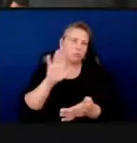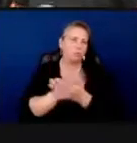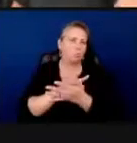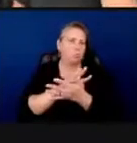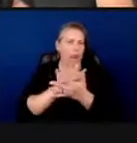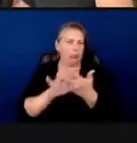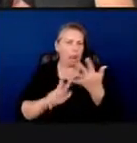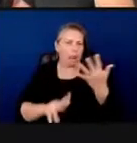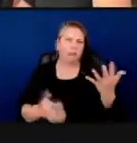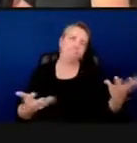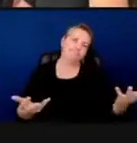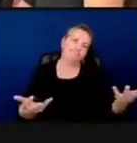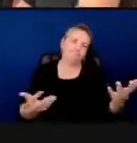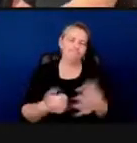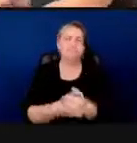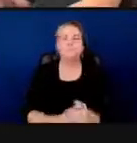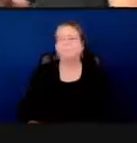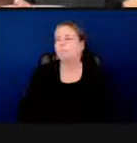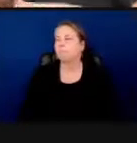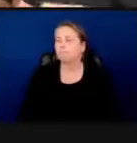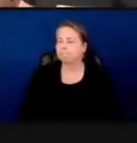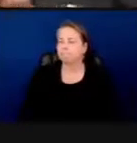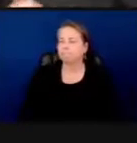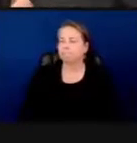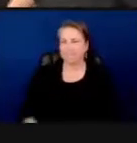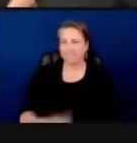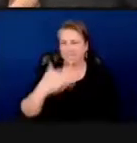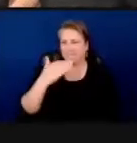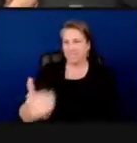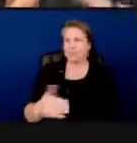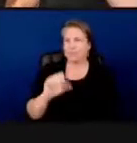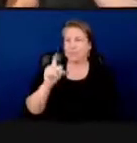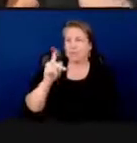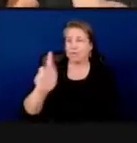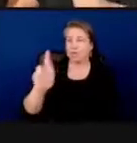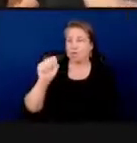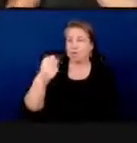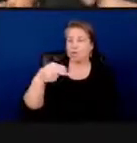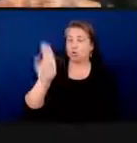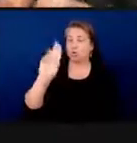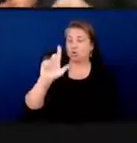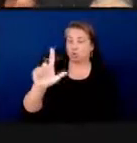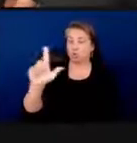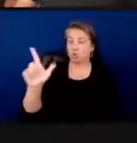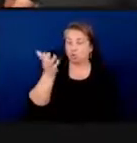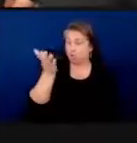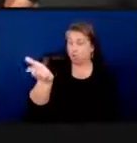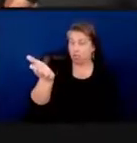Lakini tunakumbana nayo. Asante. Asante Bwana Shu.